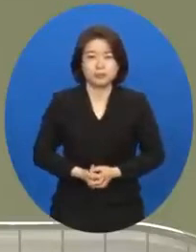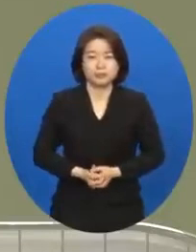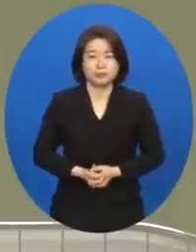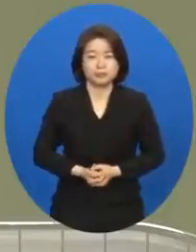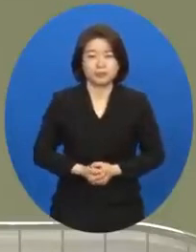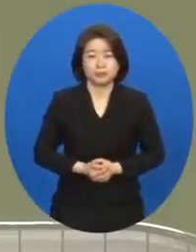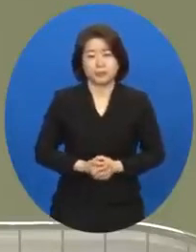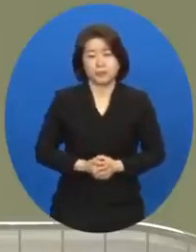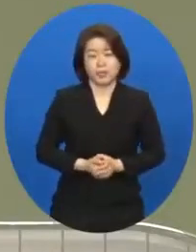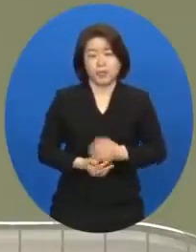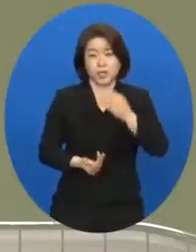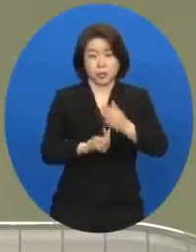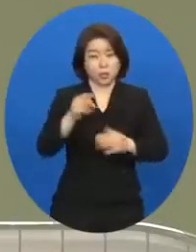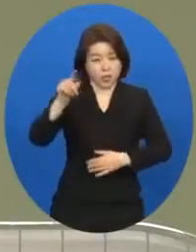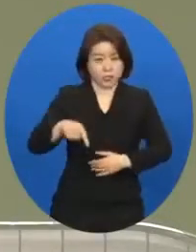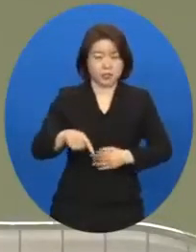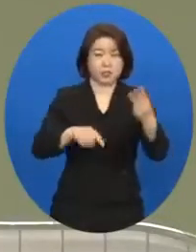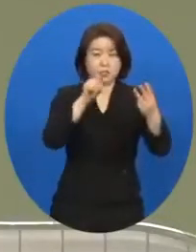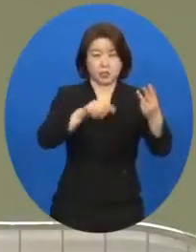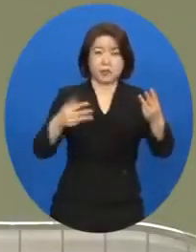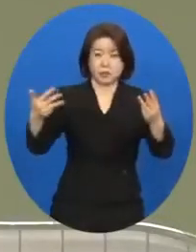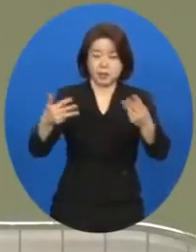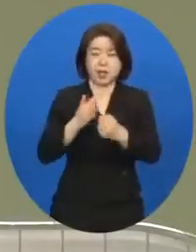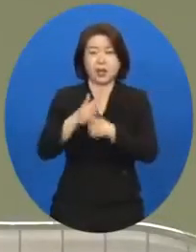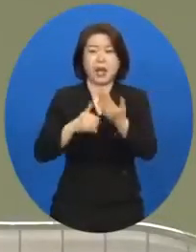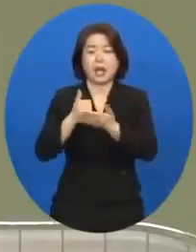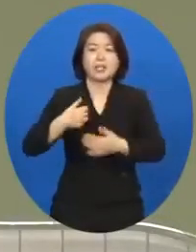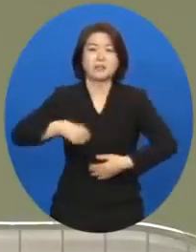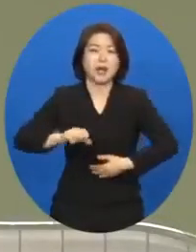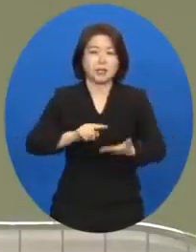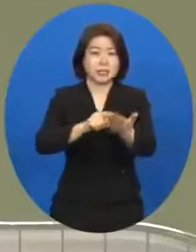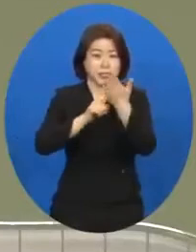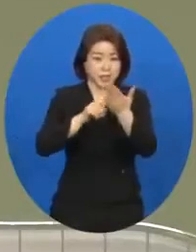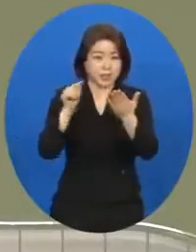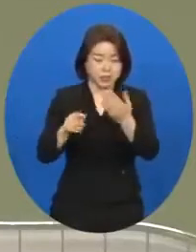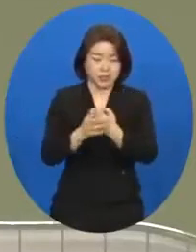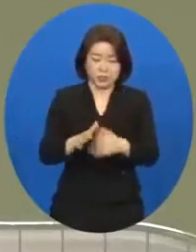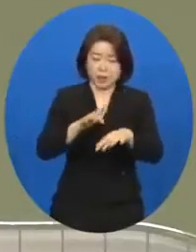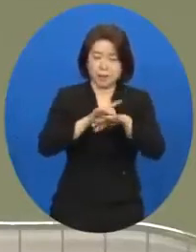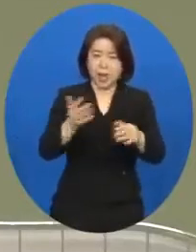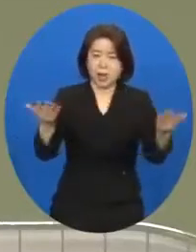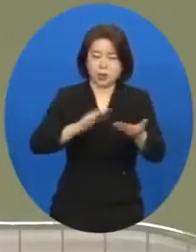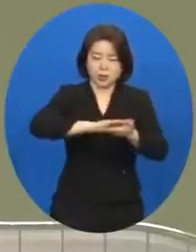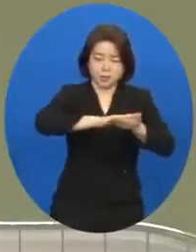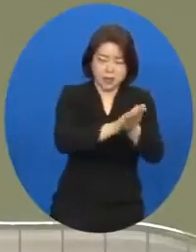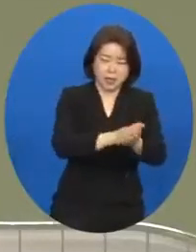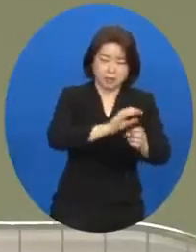요한일서 3장 8절에 하나님의 아들이 나타나신 것은 마귀의 일을 멸하려 하십니다.